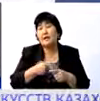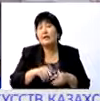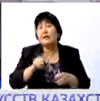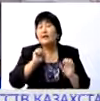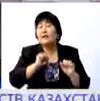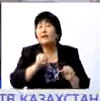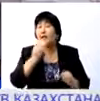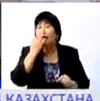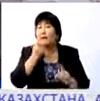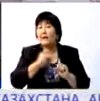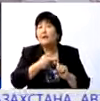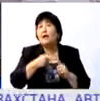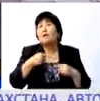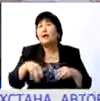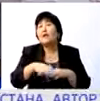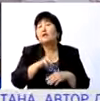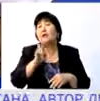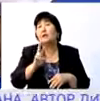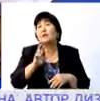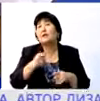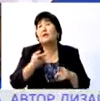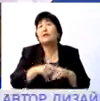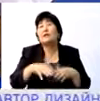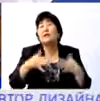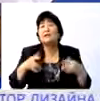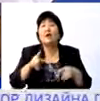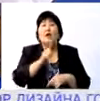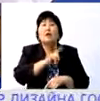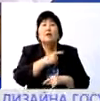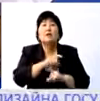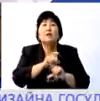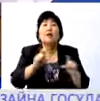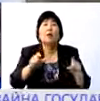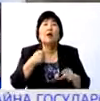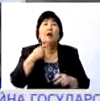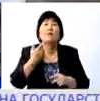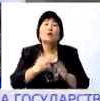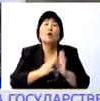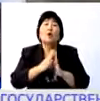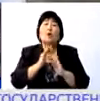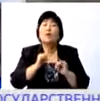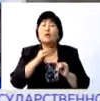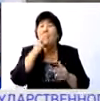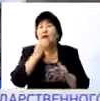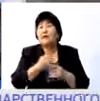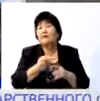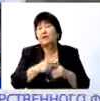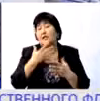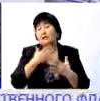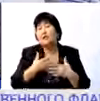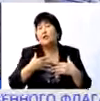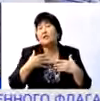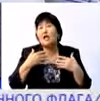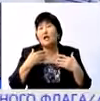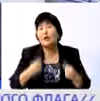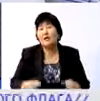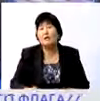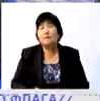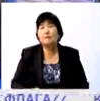порадовала врачей массовое посещение развернутого здесь медицинского уголка это говорит о росте ответственности населения за свое здоровье